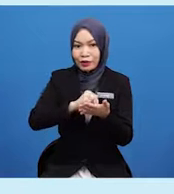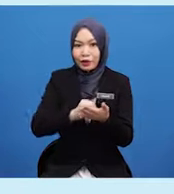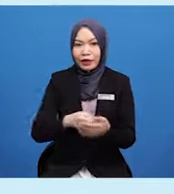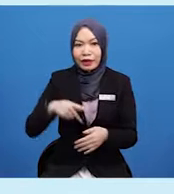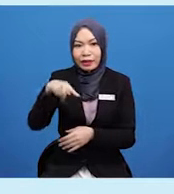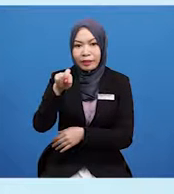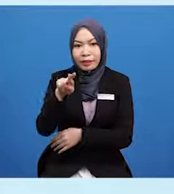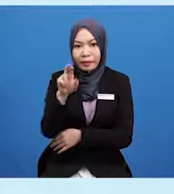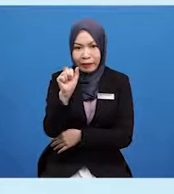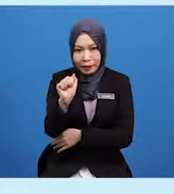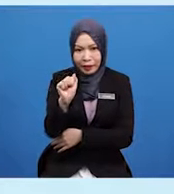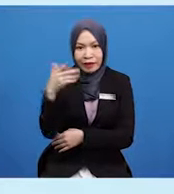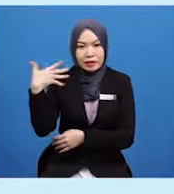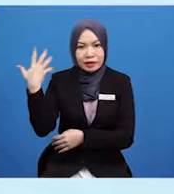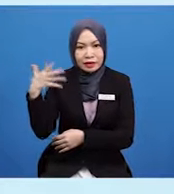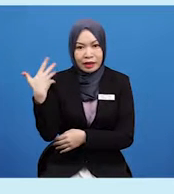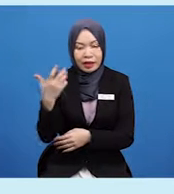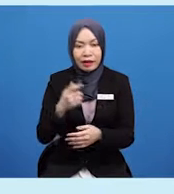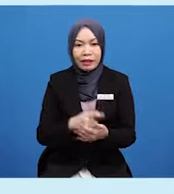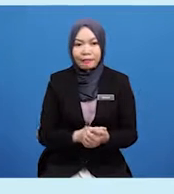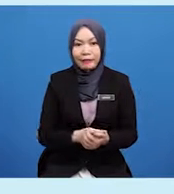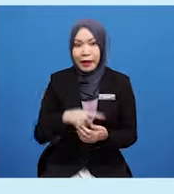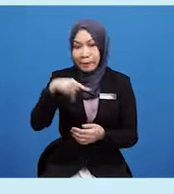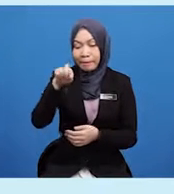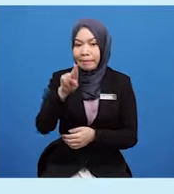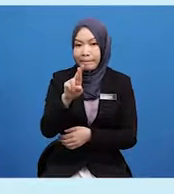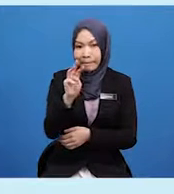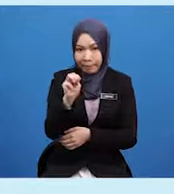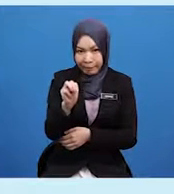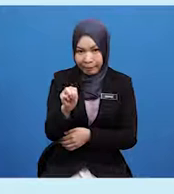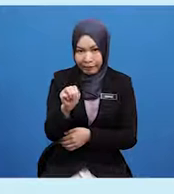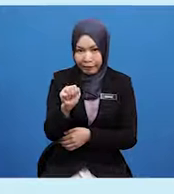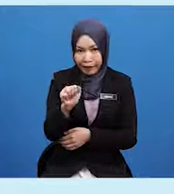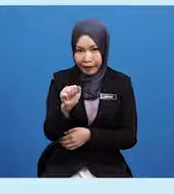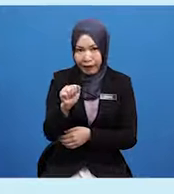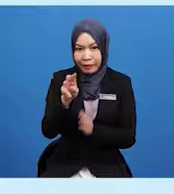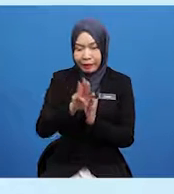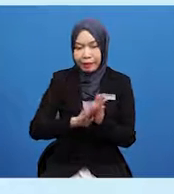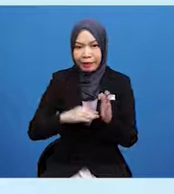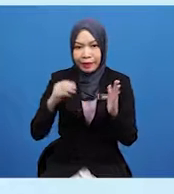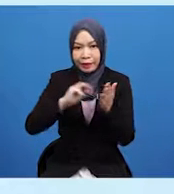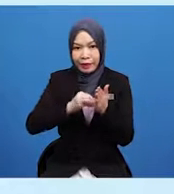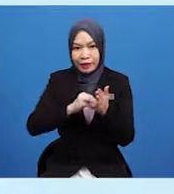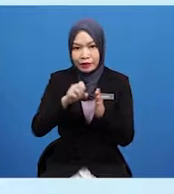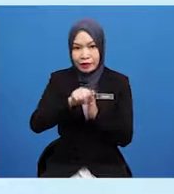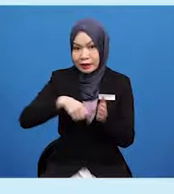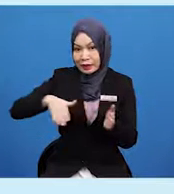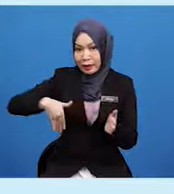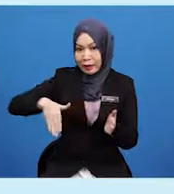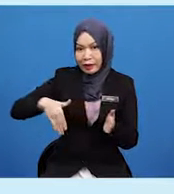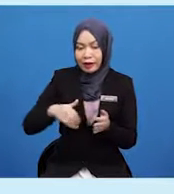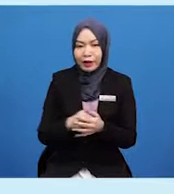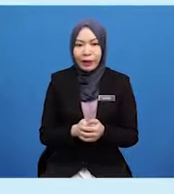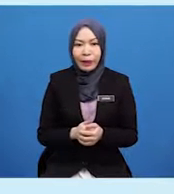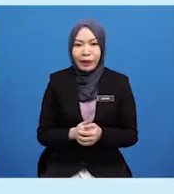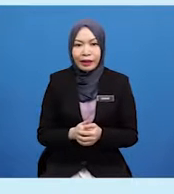memasuki sebelum dalam bahasa sanskrit zaman prasejarah dikenali sebagai nirleka